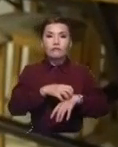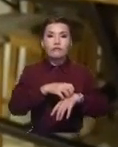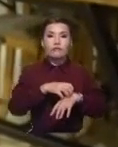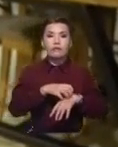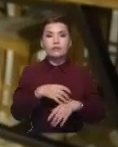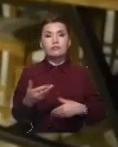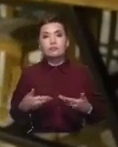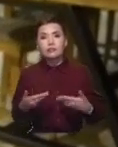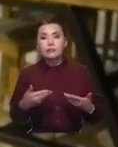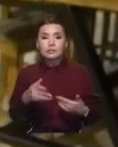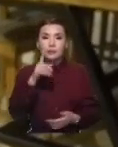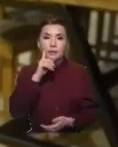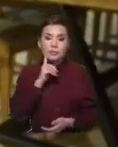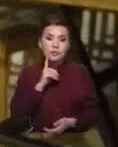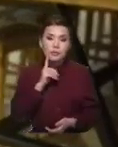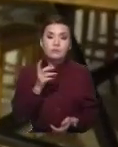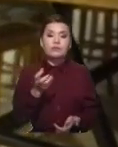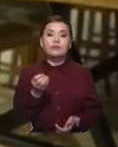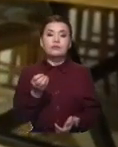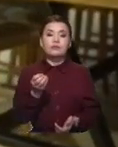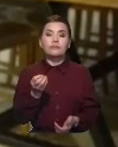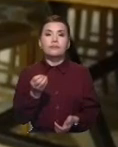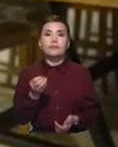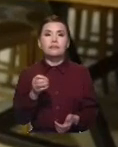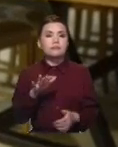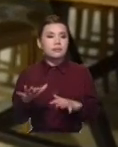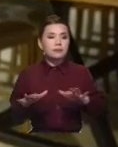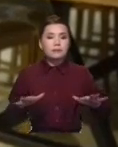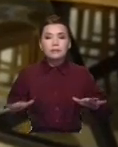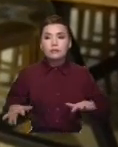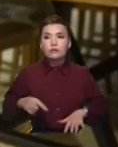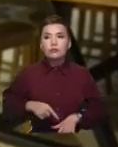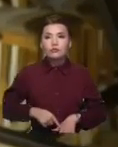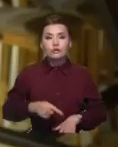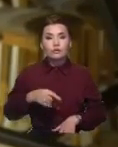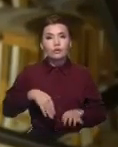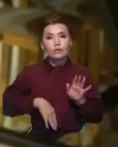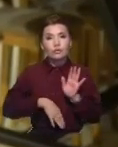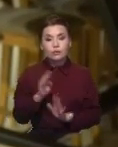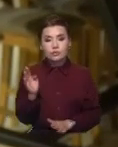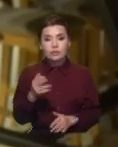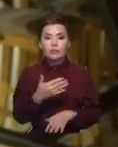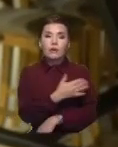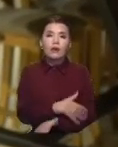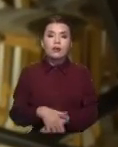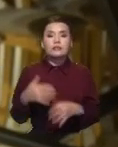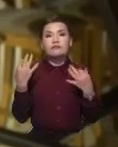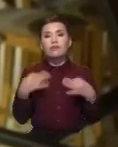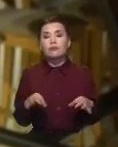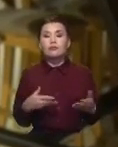Жүруге ыңғайлы. Жүруге де ыңғайлы. Айналаны сезуге де ыңғайлы. Сезуге, иә. Көшеде емін-еркін